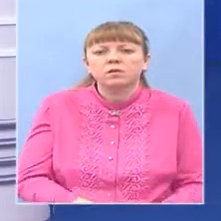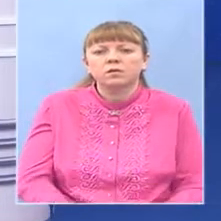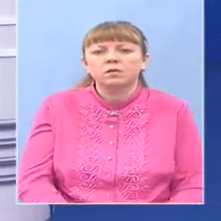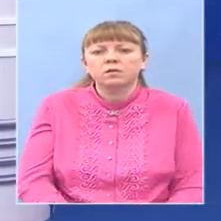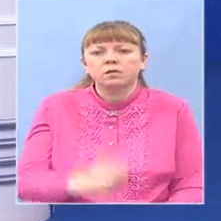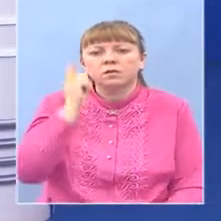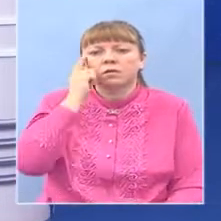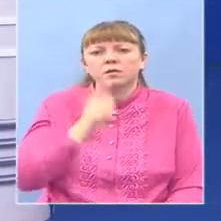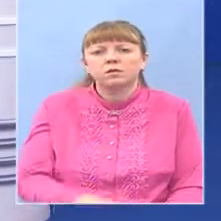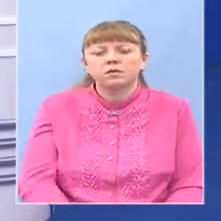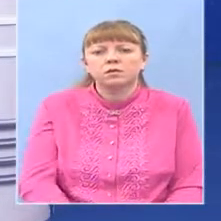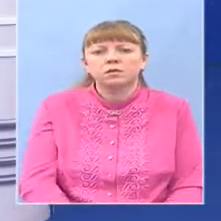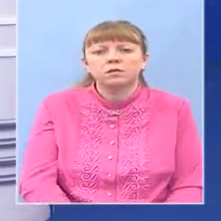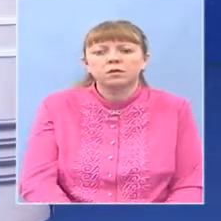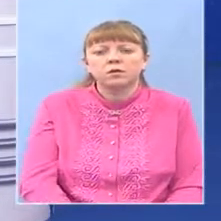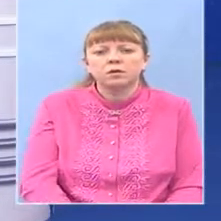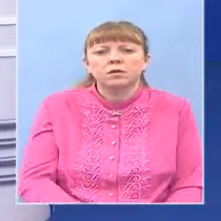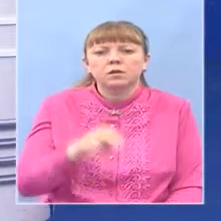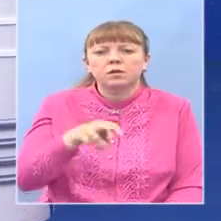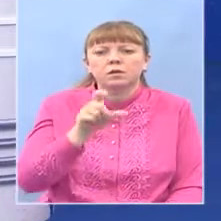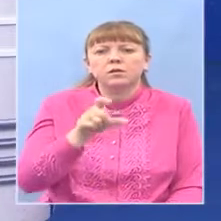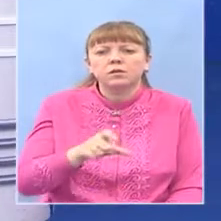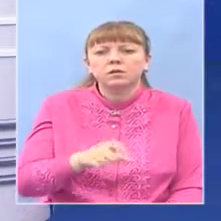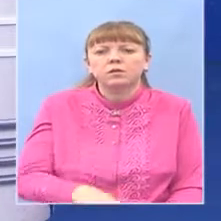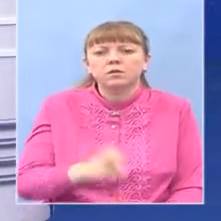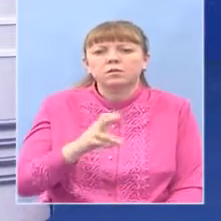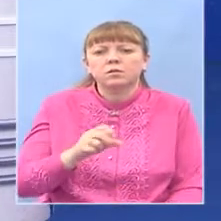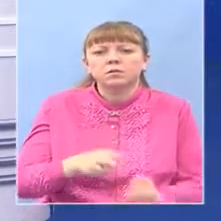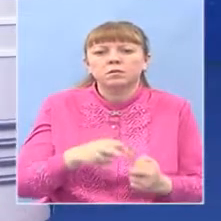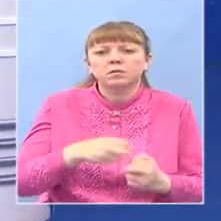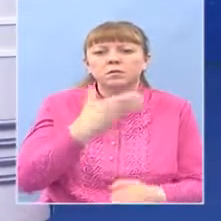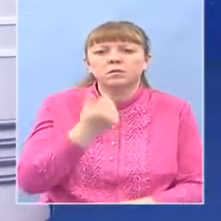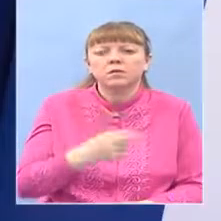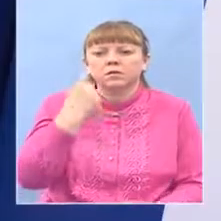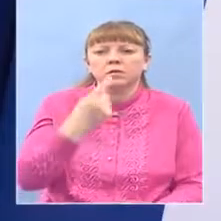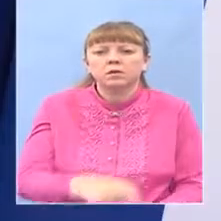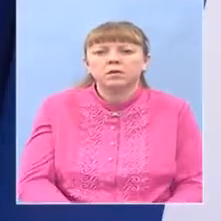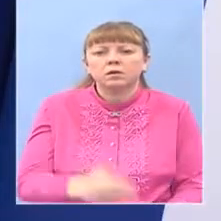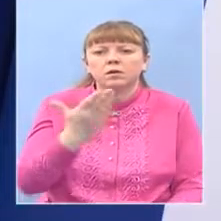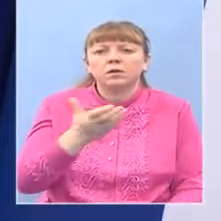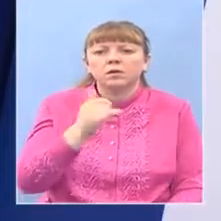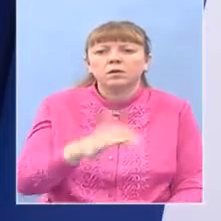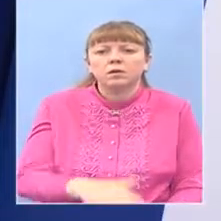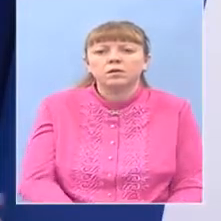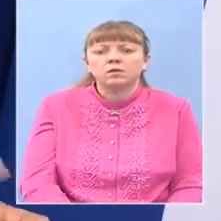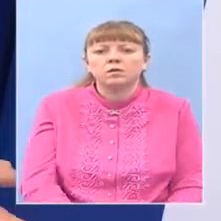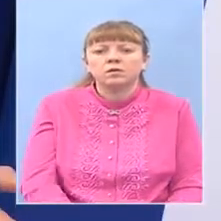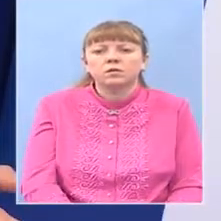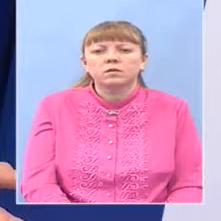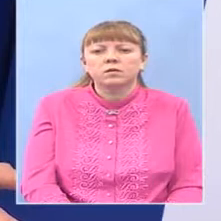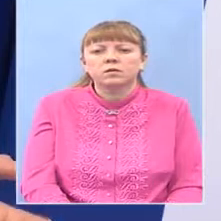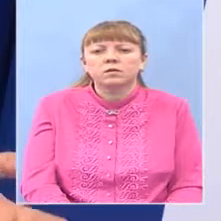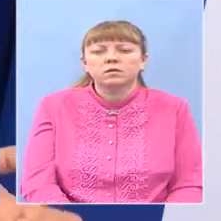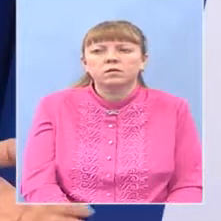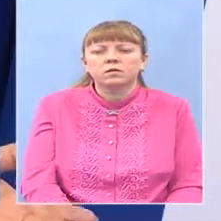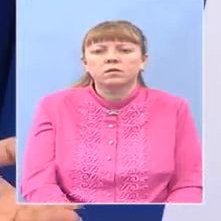идеей какой-то. Даже к нам сейчас, если придет человек, я скажу, без проблем, вы можете через нашу организацию подать эту заявку. И